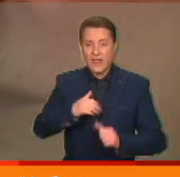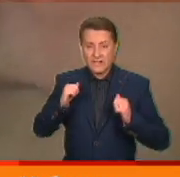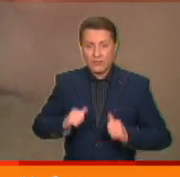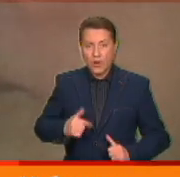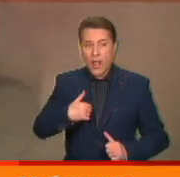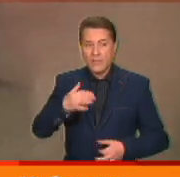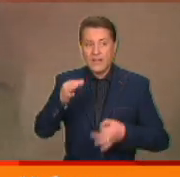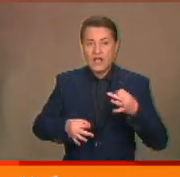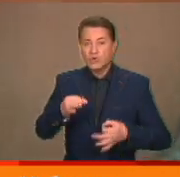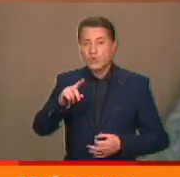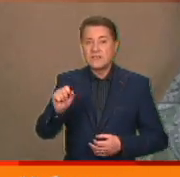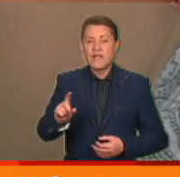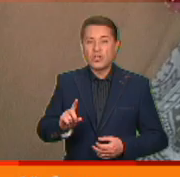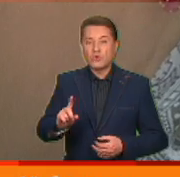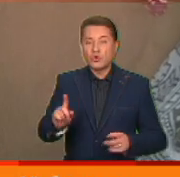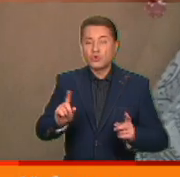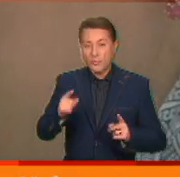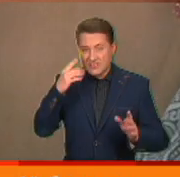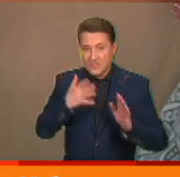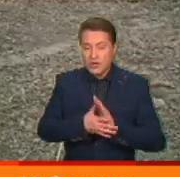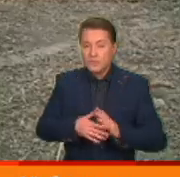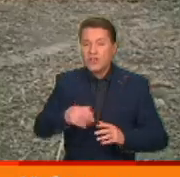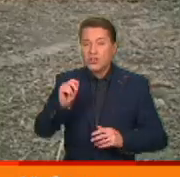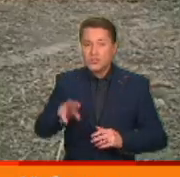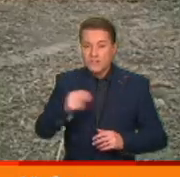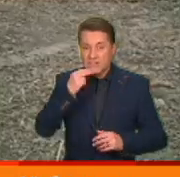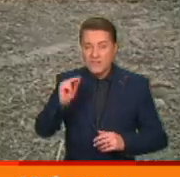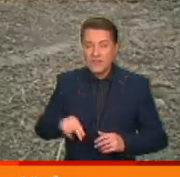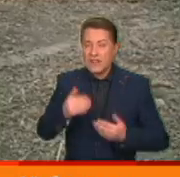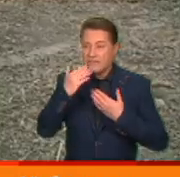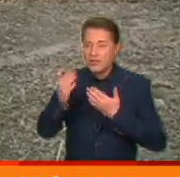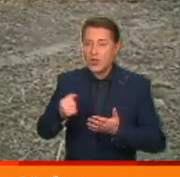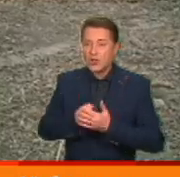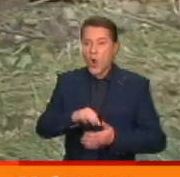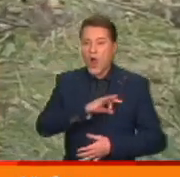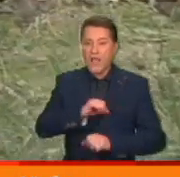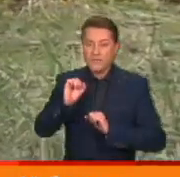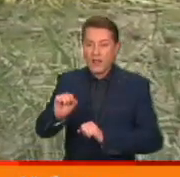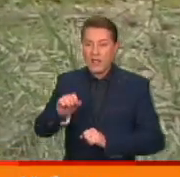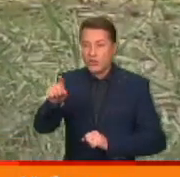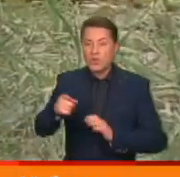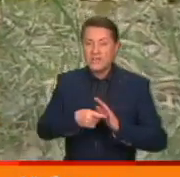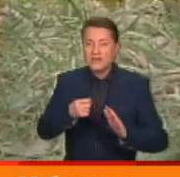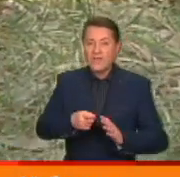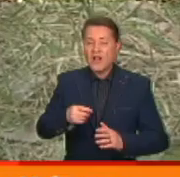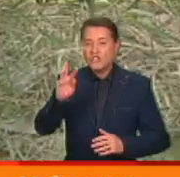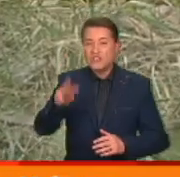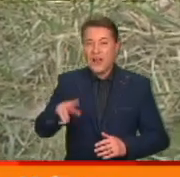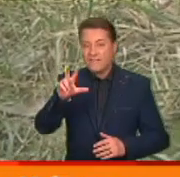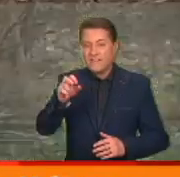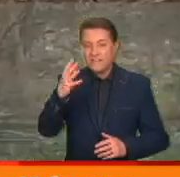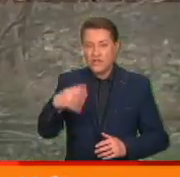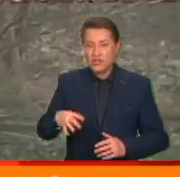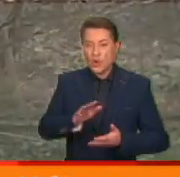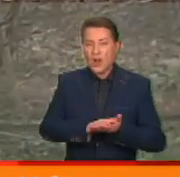кажу, судите за що? Аби зрозуміти, чим завинила жінці, довелося звертатися до адвоката. Той з'ясував, штрафу 340 гривень наклали